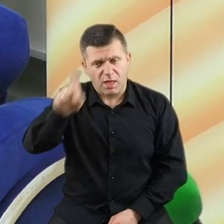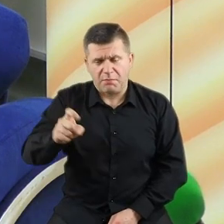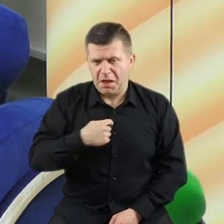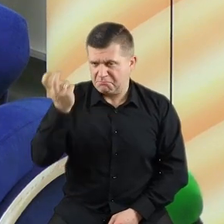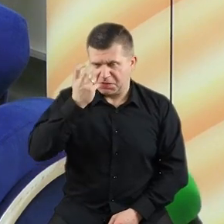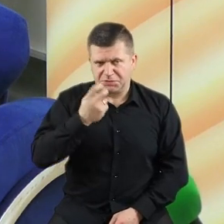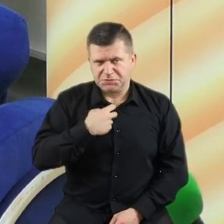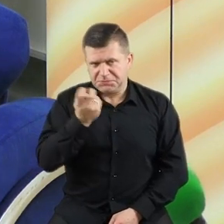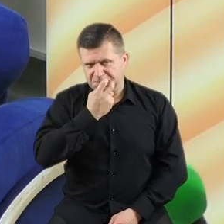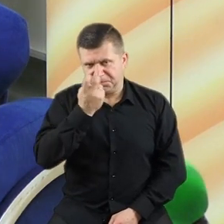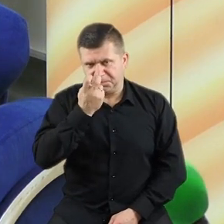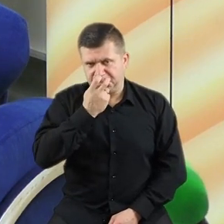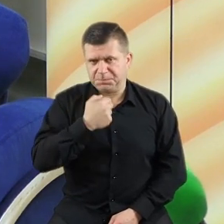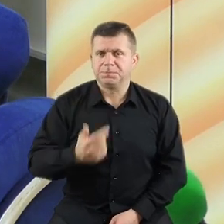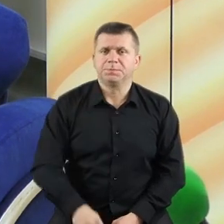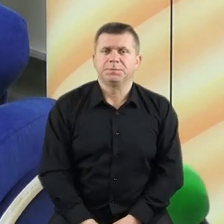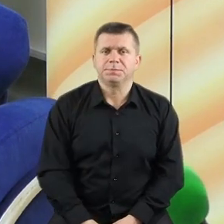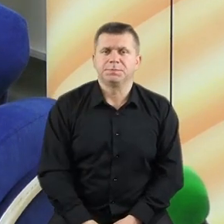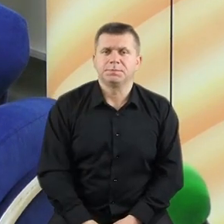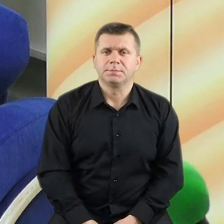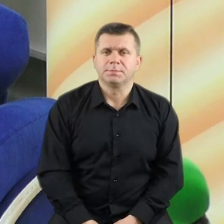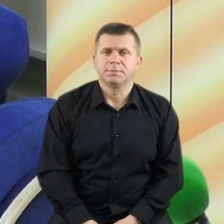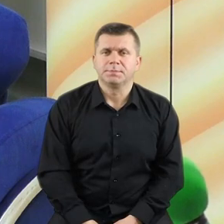wydawało fascynujące,